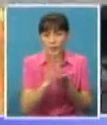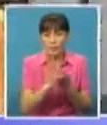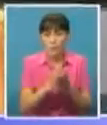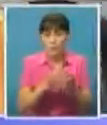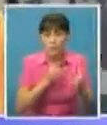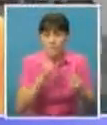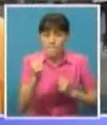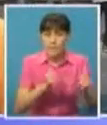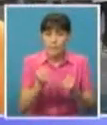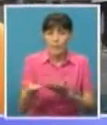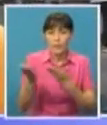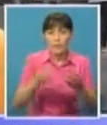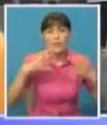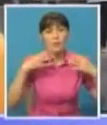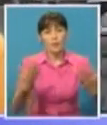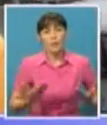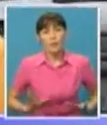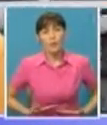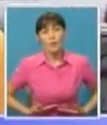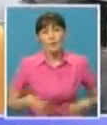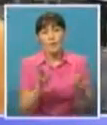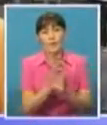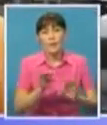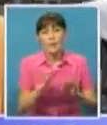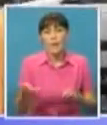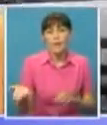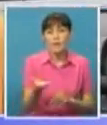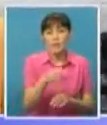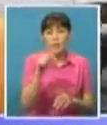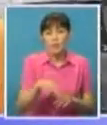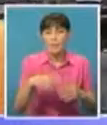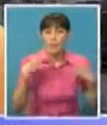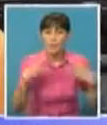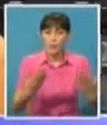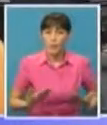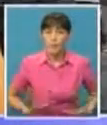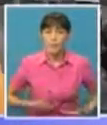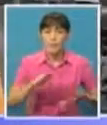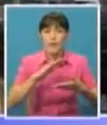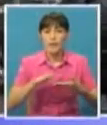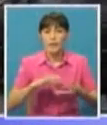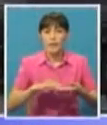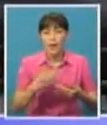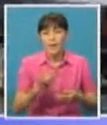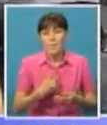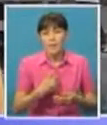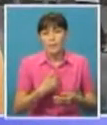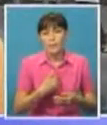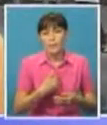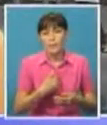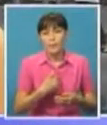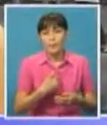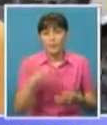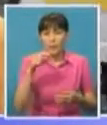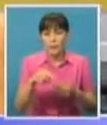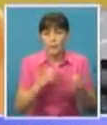келіп отқан мақсатымыз салауатты өмір салтын ұстану, және де барлықтарыңызды осы салауатты өмір салтын ұстануға шақырамын. Біз